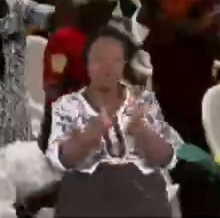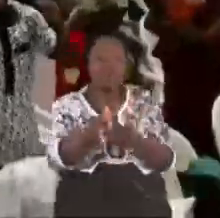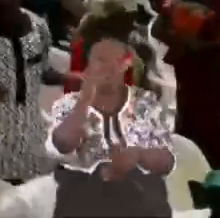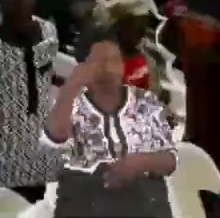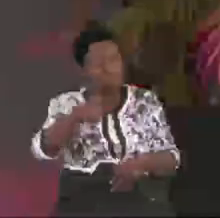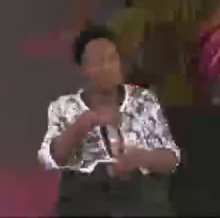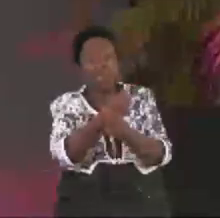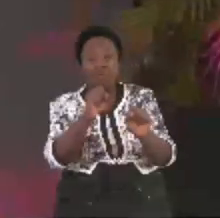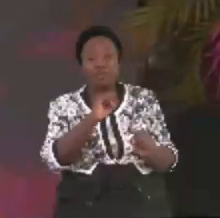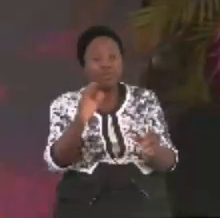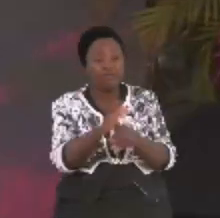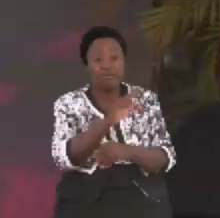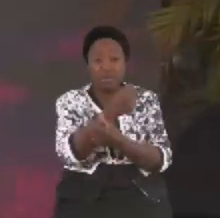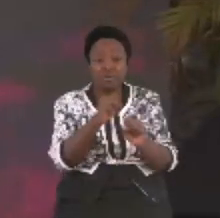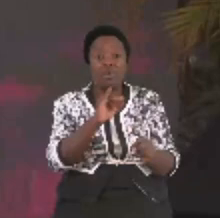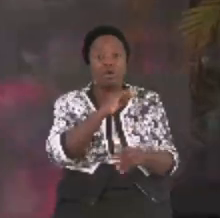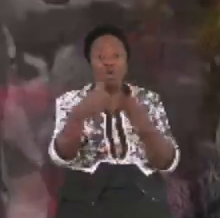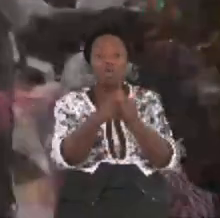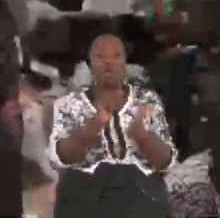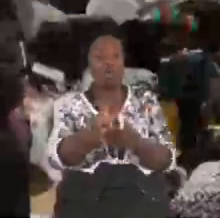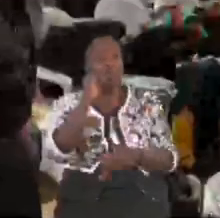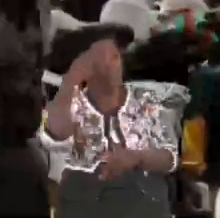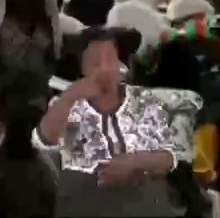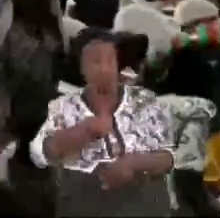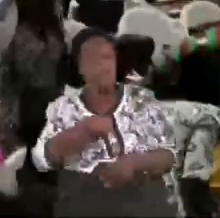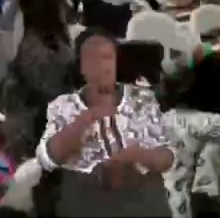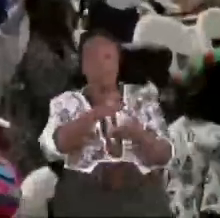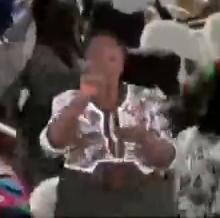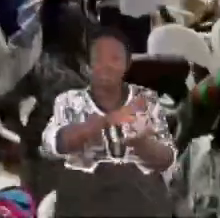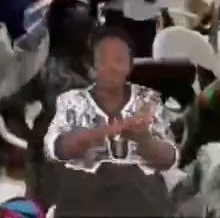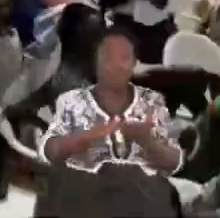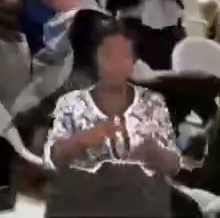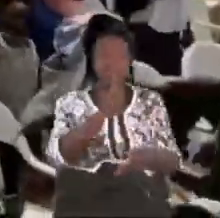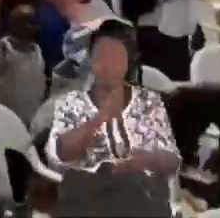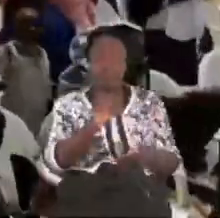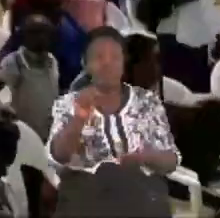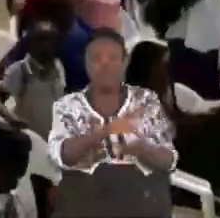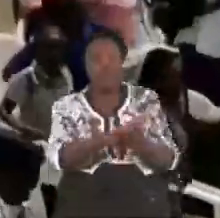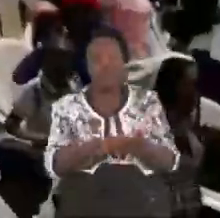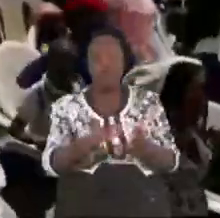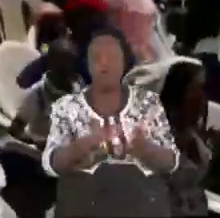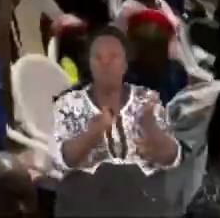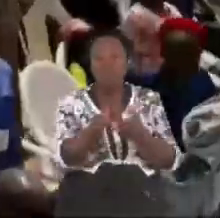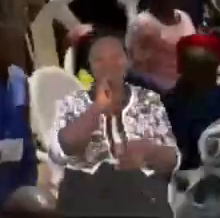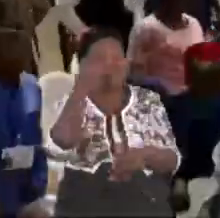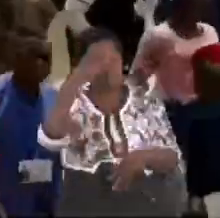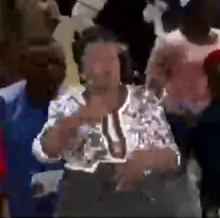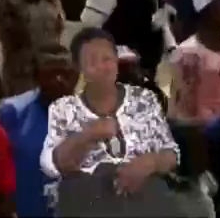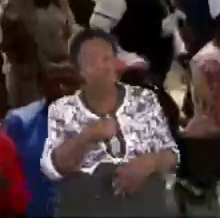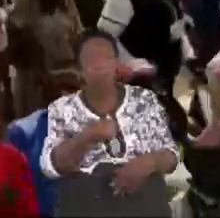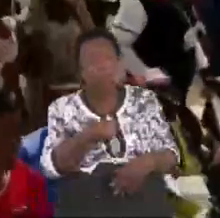Le salut, le plein salut. Tout ça c'est pour moi. La sanctification, la sanctification certaine, ça c'est pour moi.